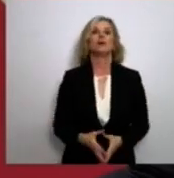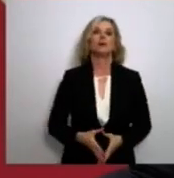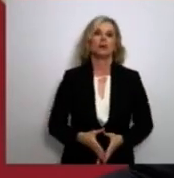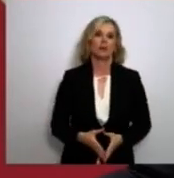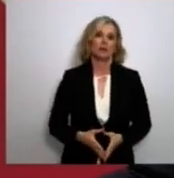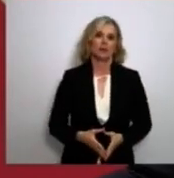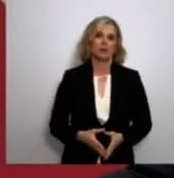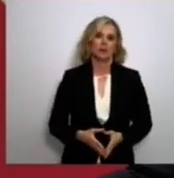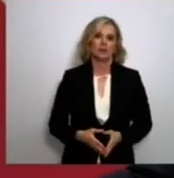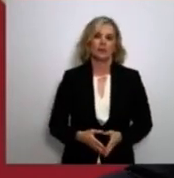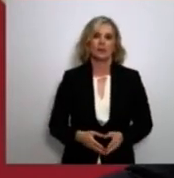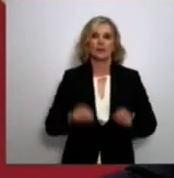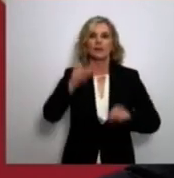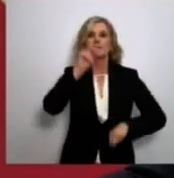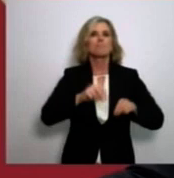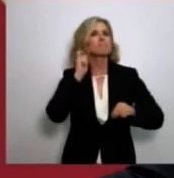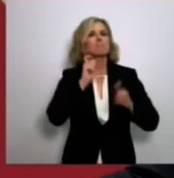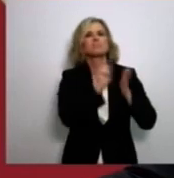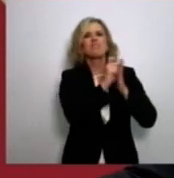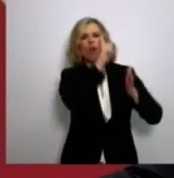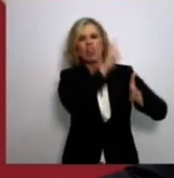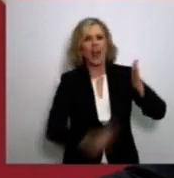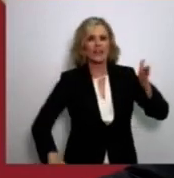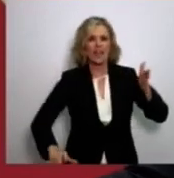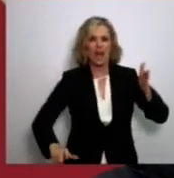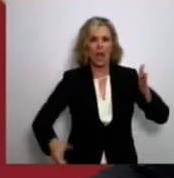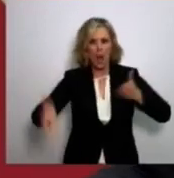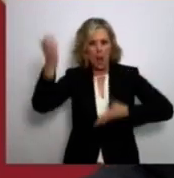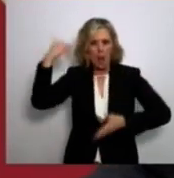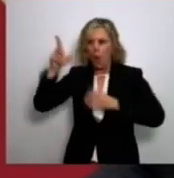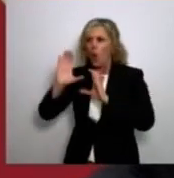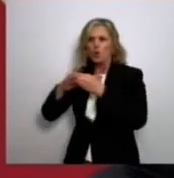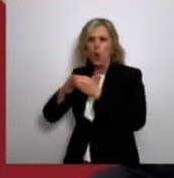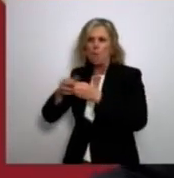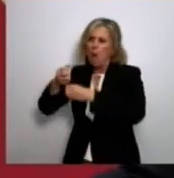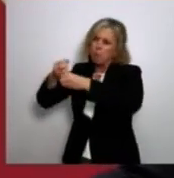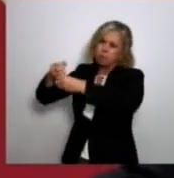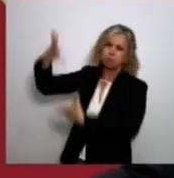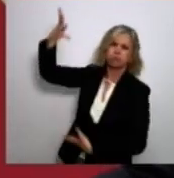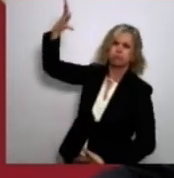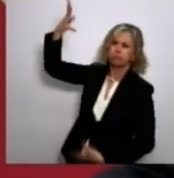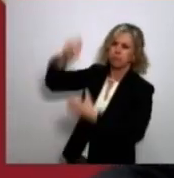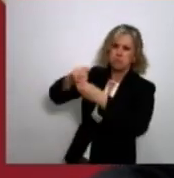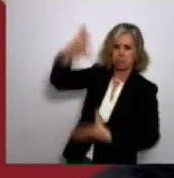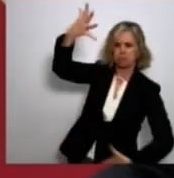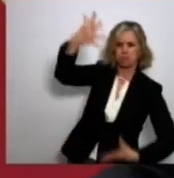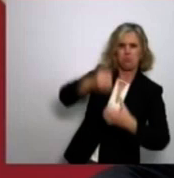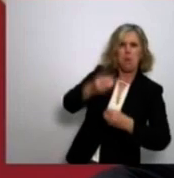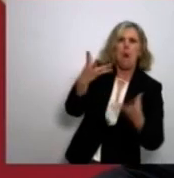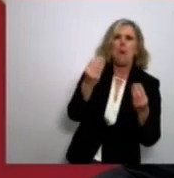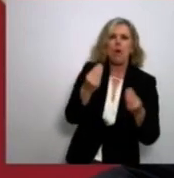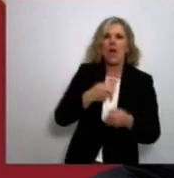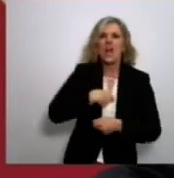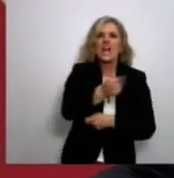Δεν κάναμε τα ψηφοδέλτιά μας σερπαντίνες, όπως τα κάνανε τα κόμματα, τα οποία είχαν άφθονο χρήμα.